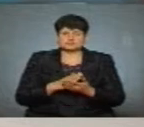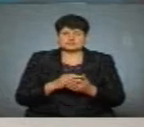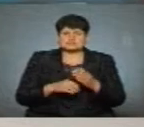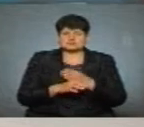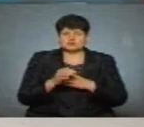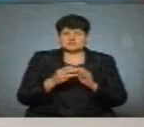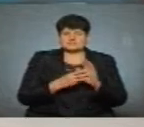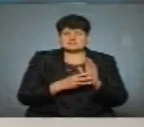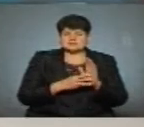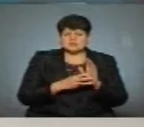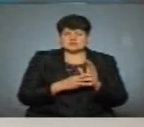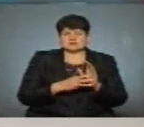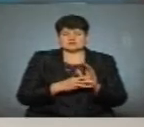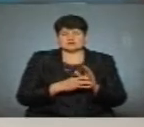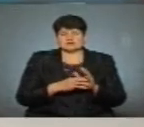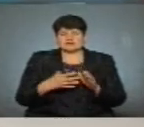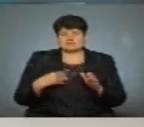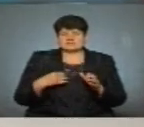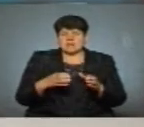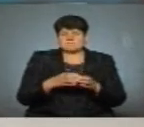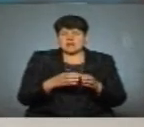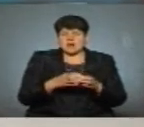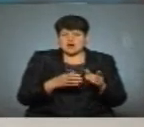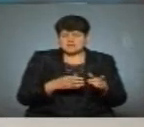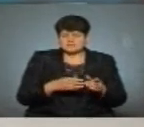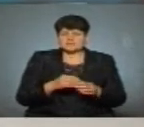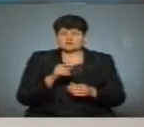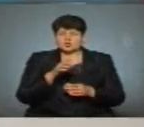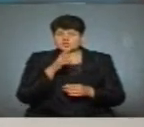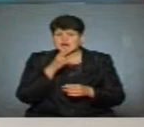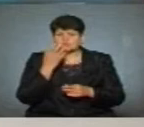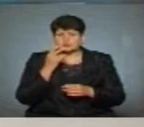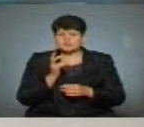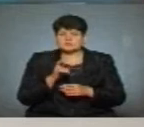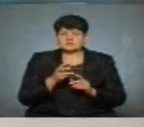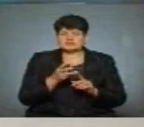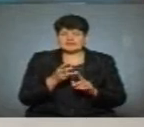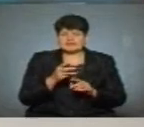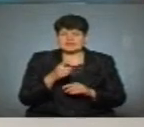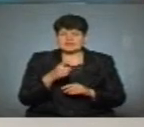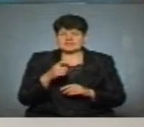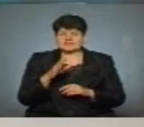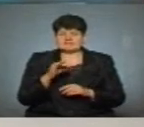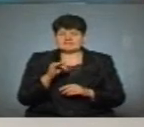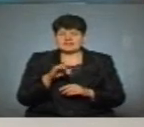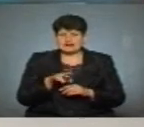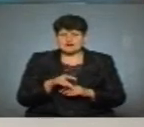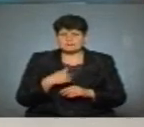в 80-й армійній бригаді львівській. І, власне, на той час, коли ми прийшли, ми були третя хвиля, ми були, на мою